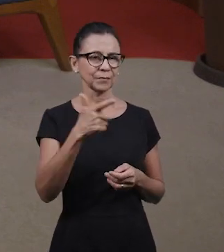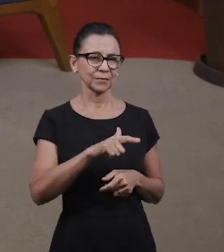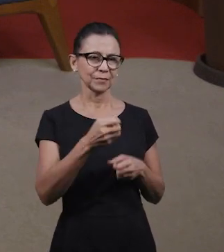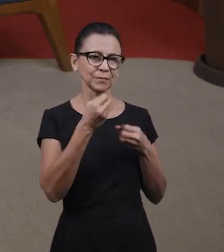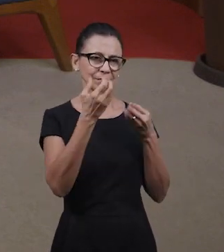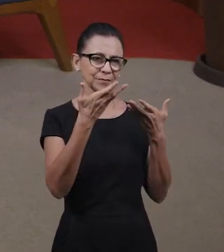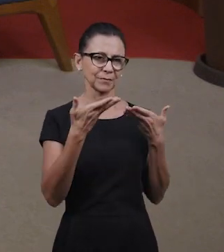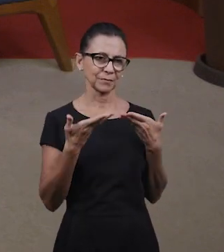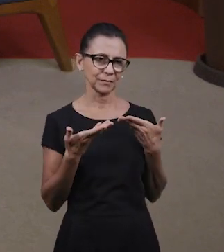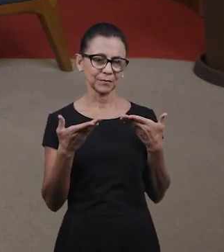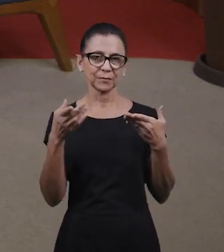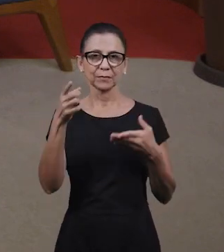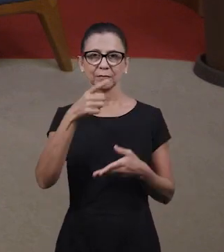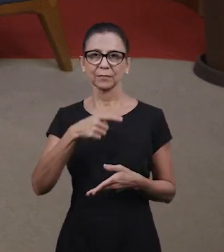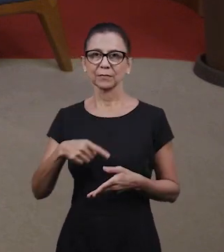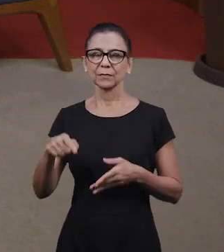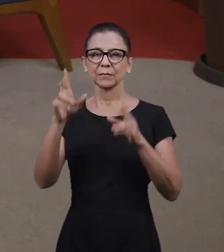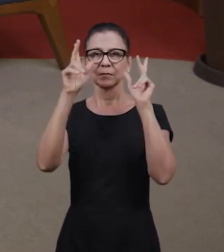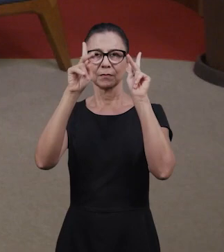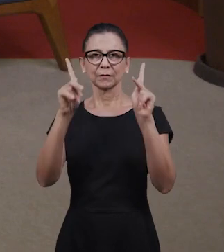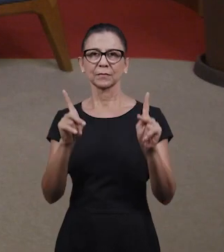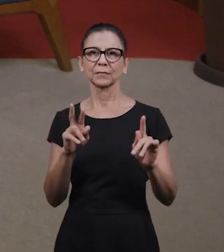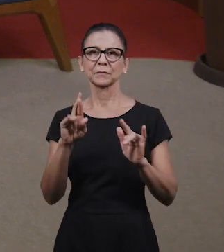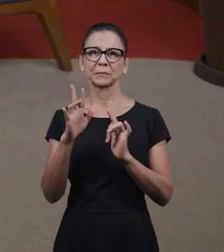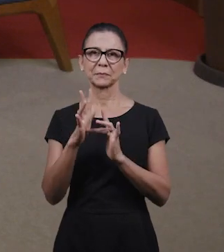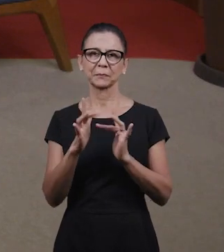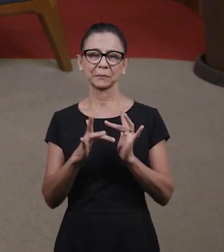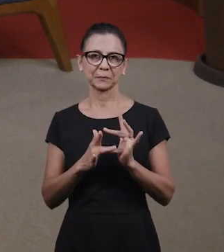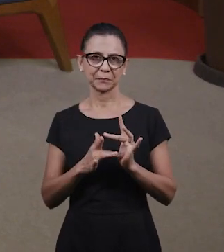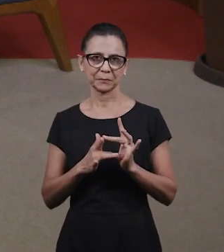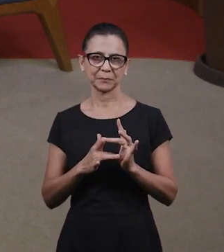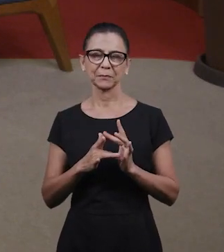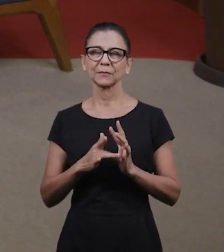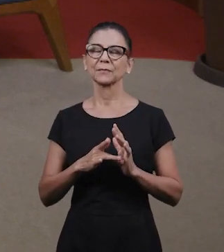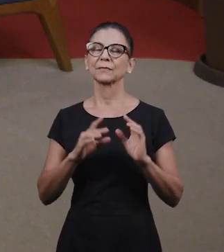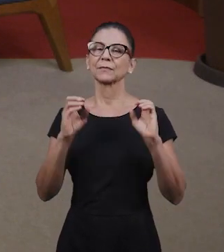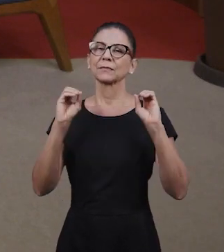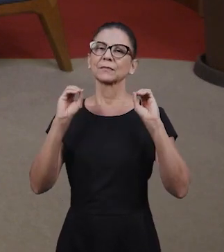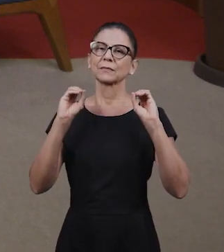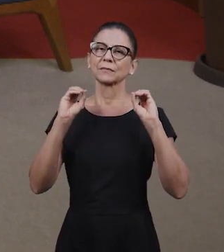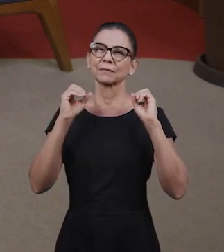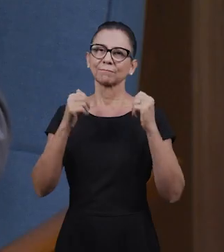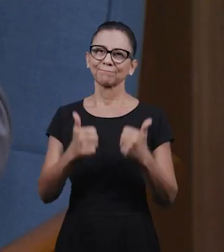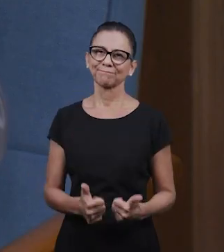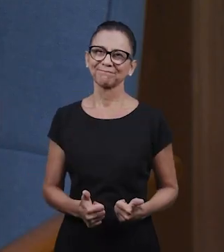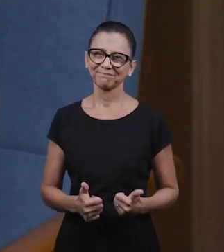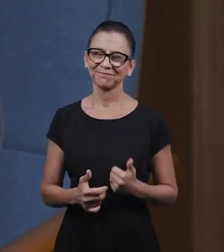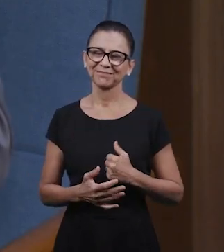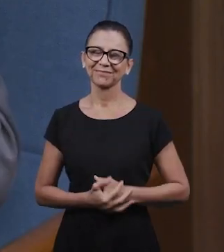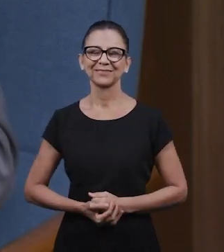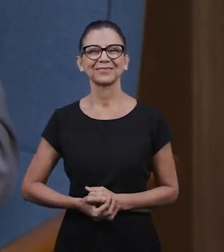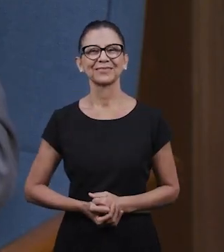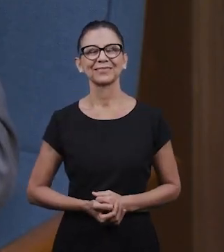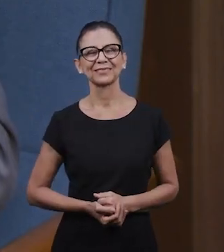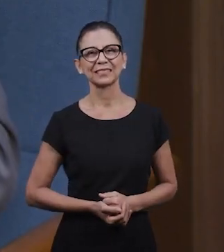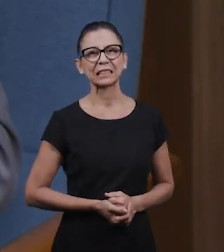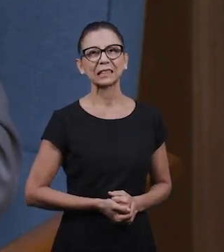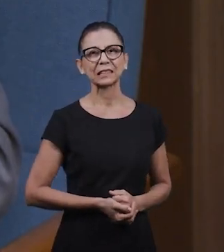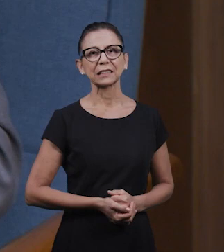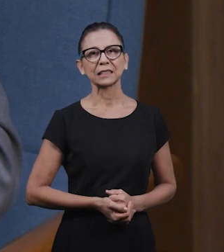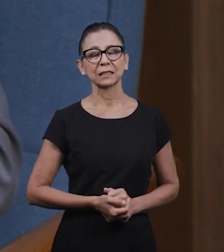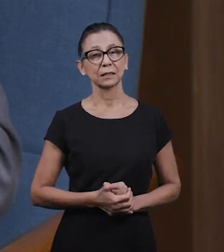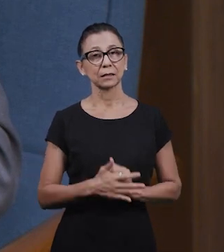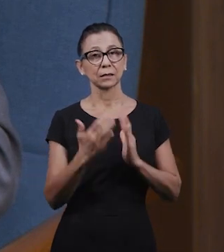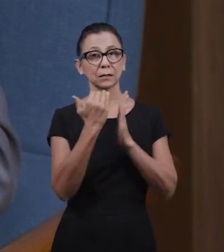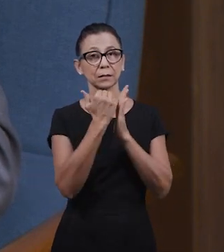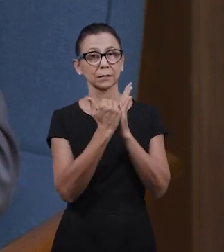fois à tous. La paix du Seigneur Jésus. Très bien. Et maintenant, nous allons continuer la formation dans le